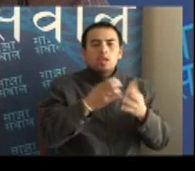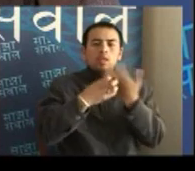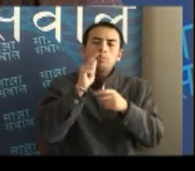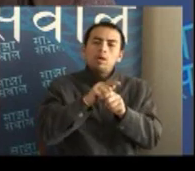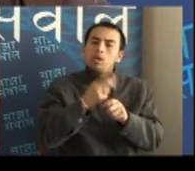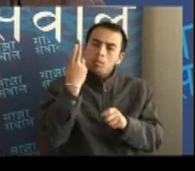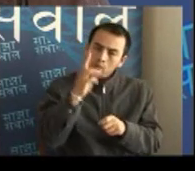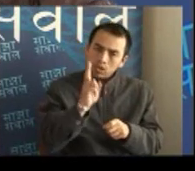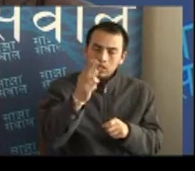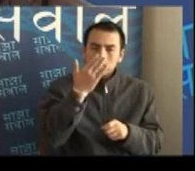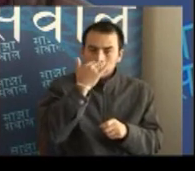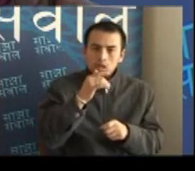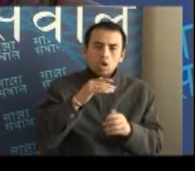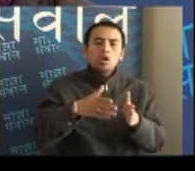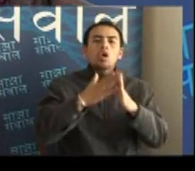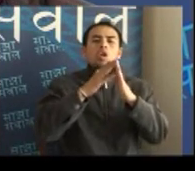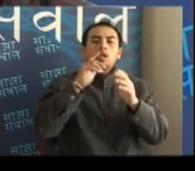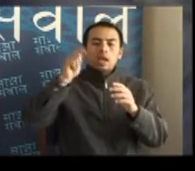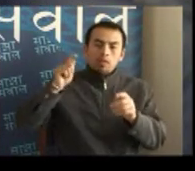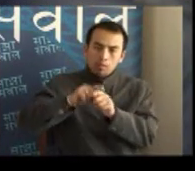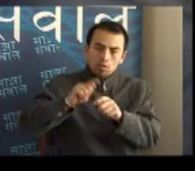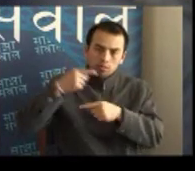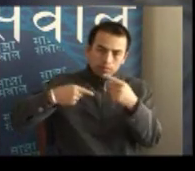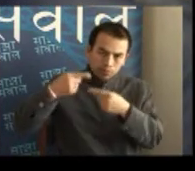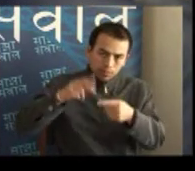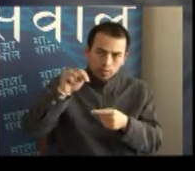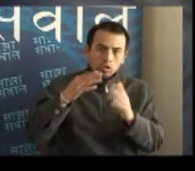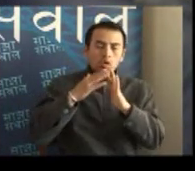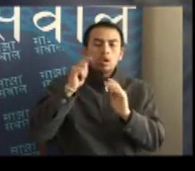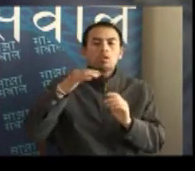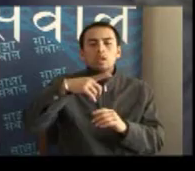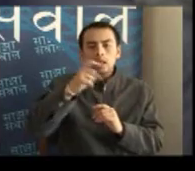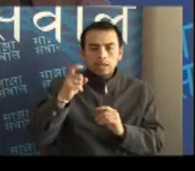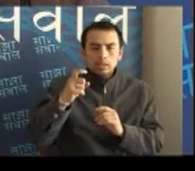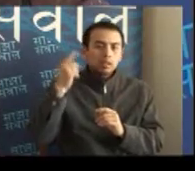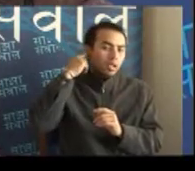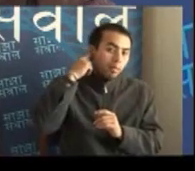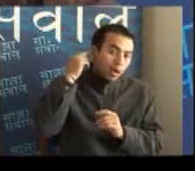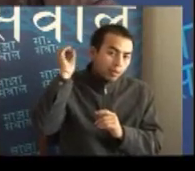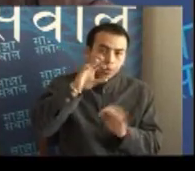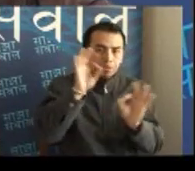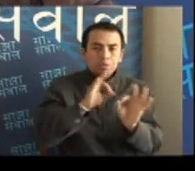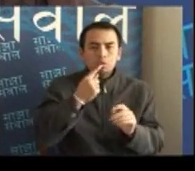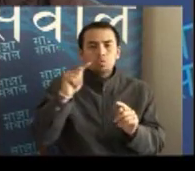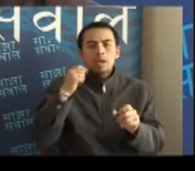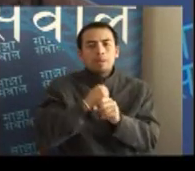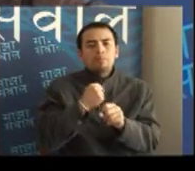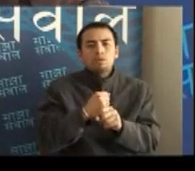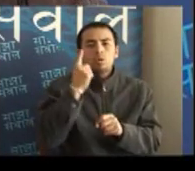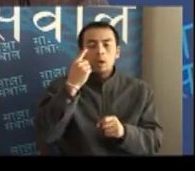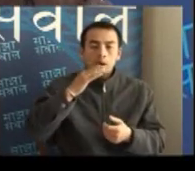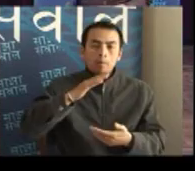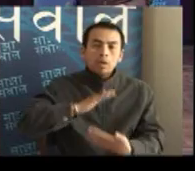हिसाबले त्यसैको आधारमा घरेलु कानुन बनाउनु पर्ने हुँदाखेरि यो घरेलु कानुनको लागि चाहिँ किनभने दबाब बिना त कुनै पनि कुरा पनि एउटा